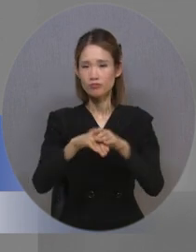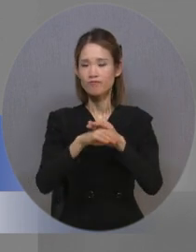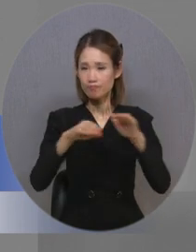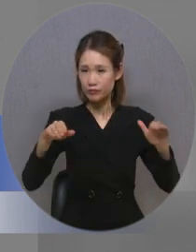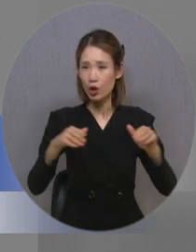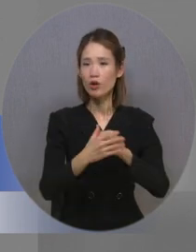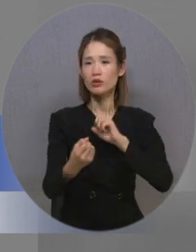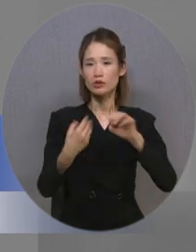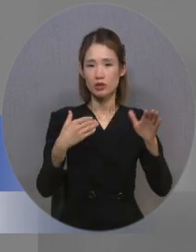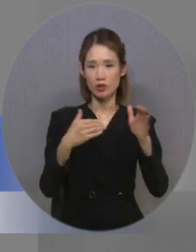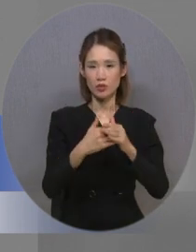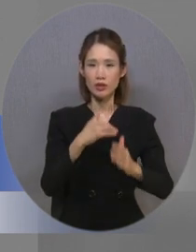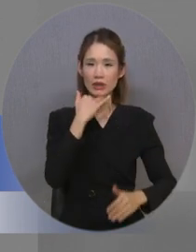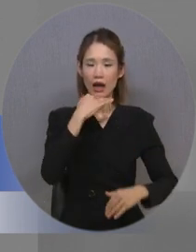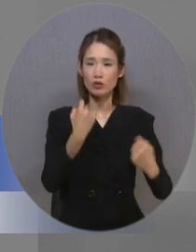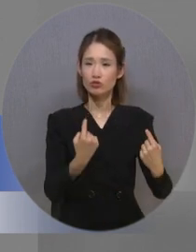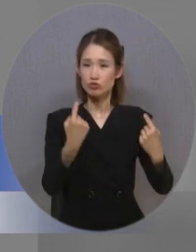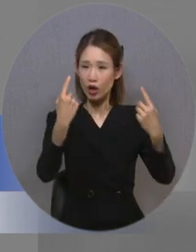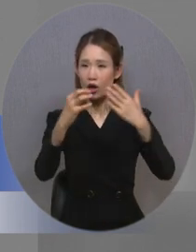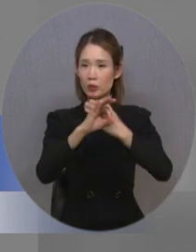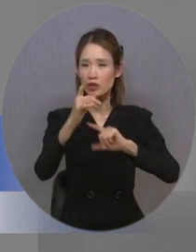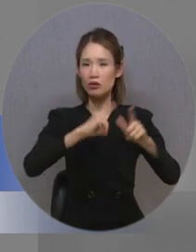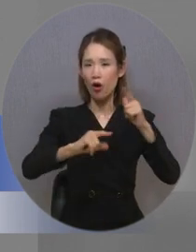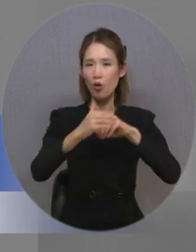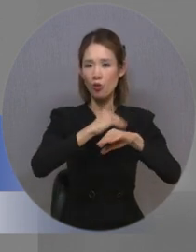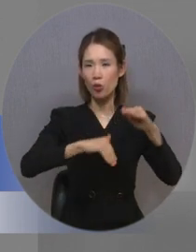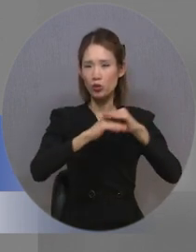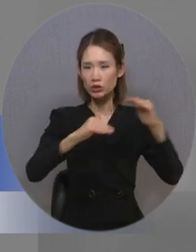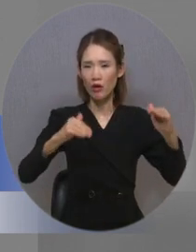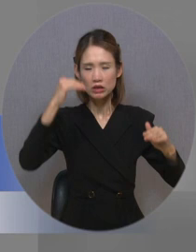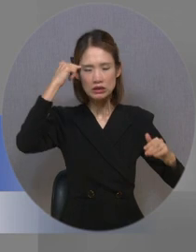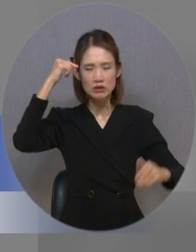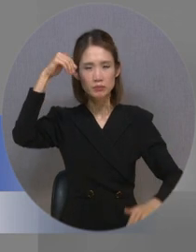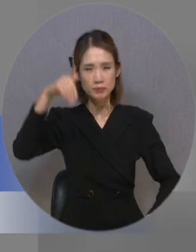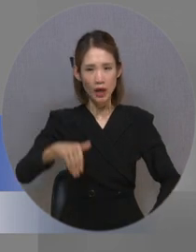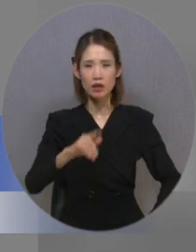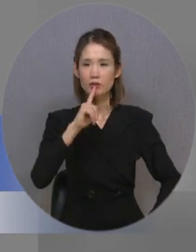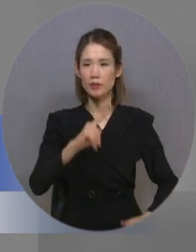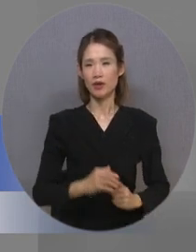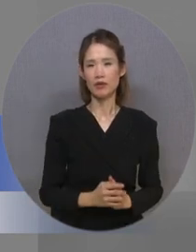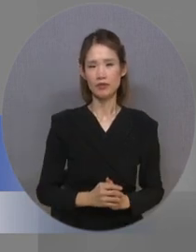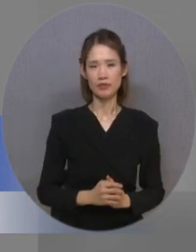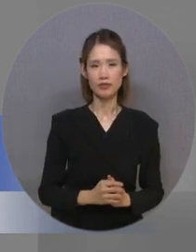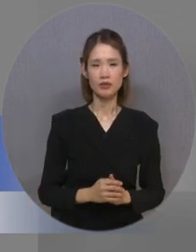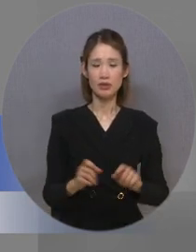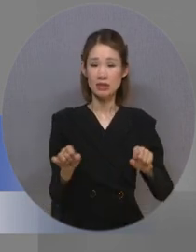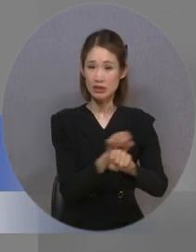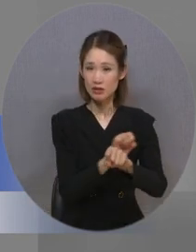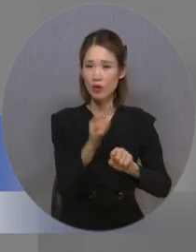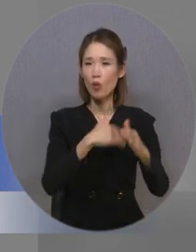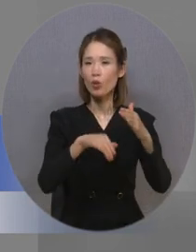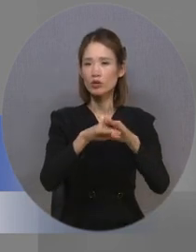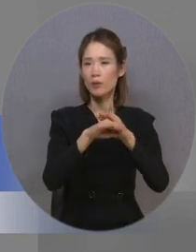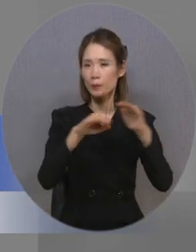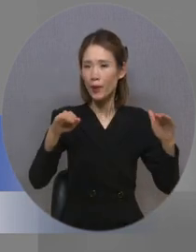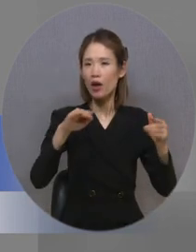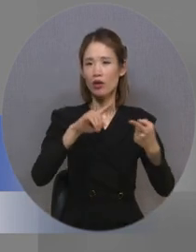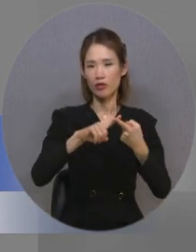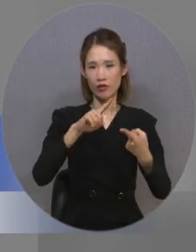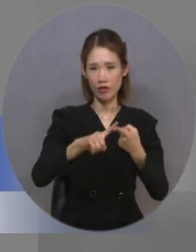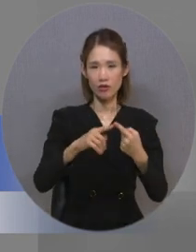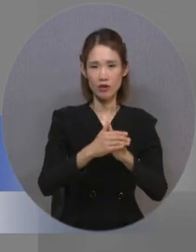응답했고이 연령이 높을수록 공정하다는 인식이 낮은 것으로 조사됐습니다 특히 공정성에 대한 인식은